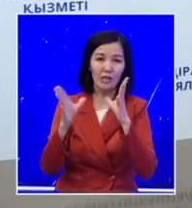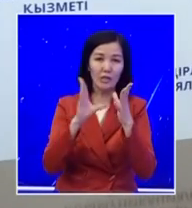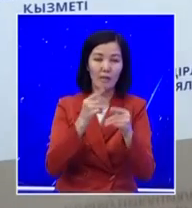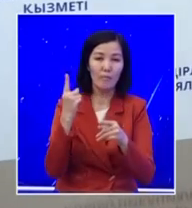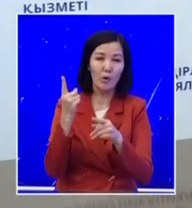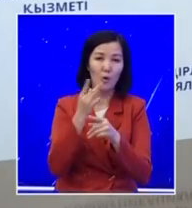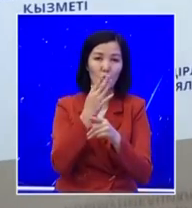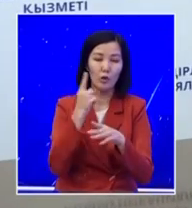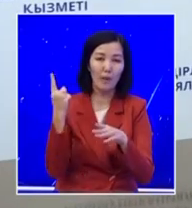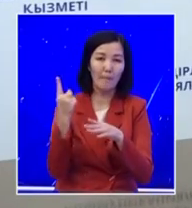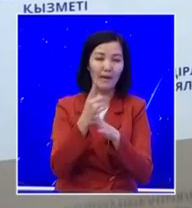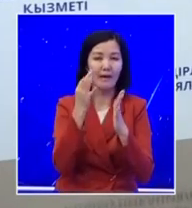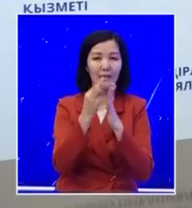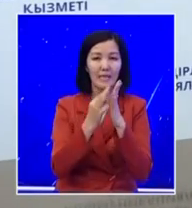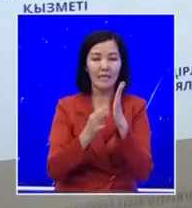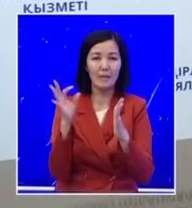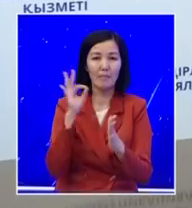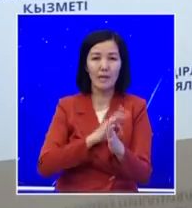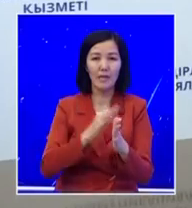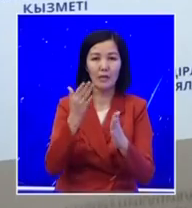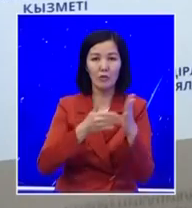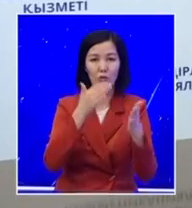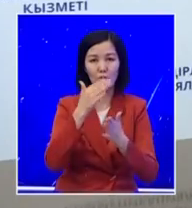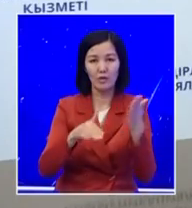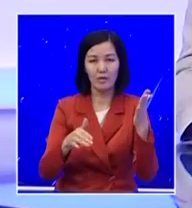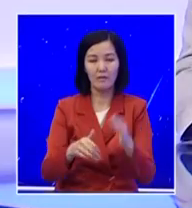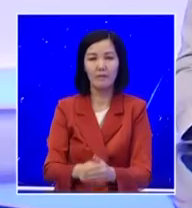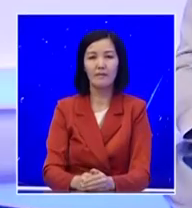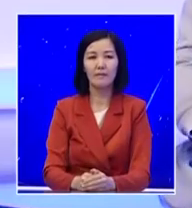бірыңғай тестілеуге балдары жойылады.